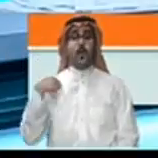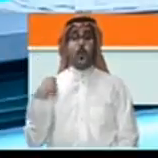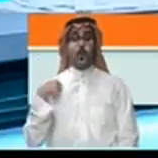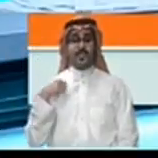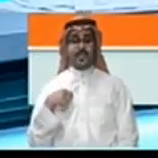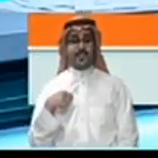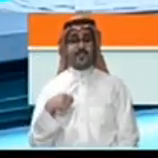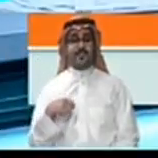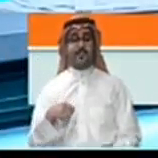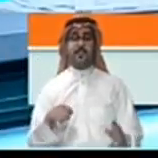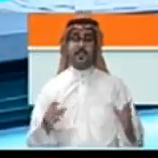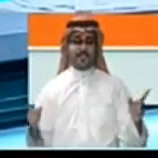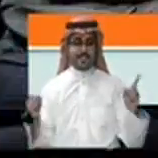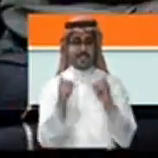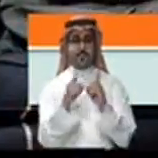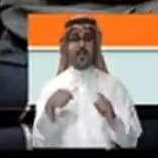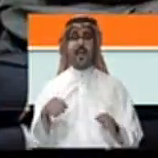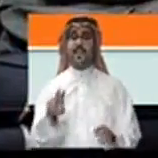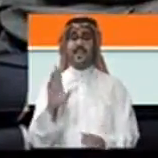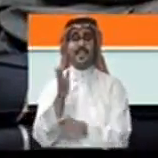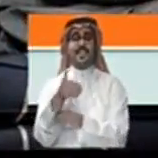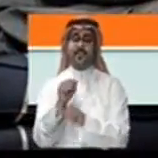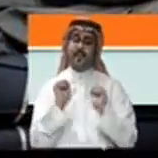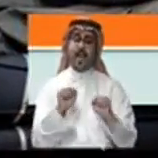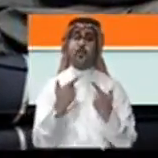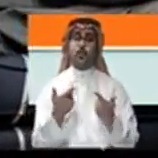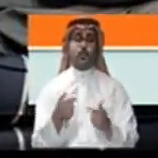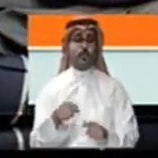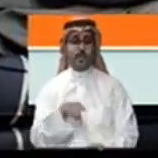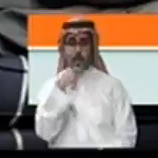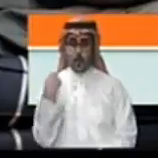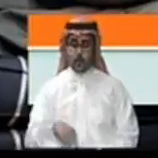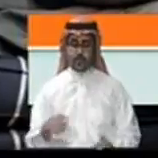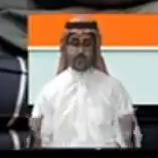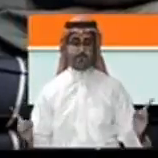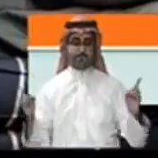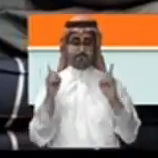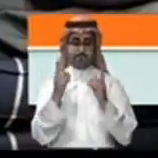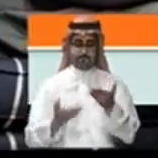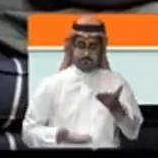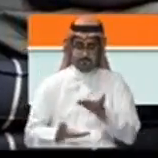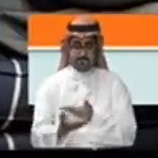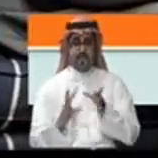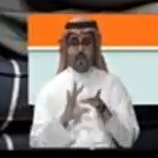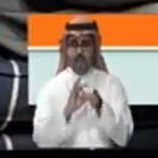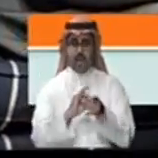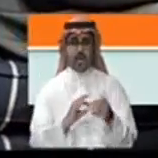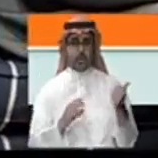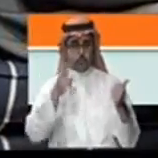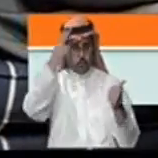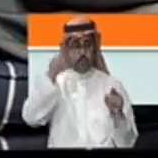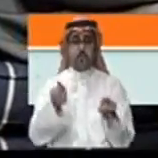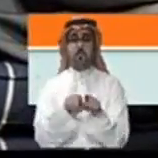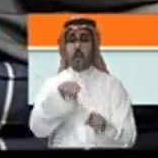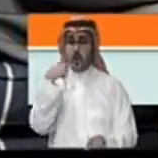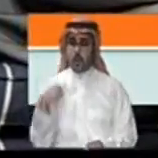الرياض اليوم سفير روسيا الاتحادية لدى المملكة سيرغي كوزلوف، وجرى خلال الاستقبال بحث العلاقات الثنائية بين البلدين